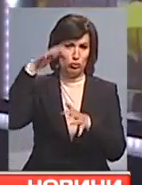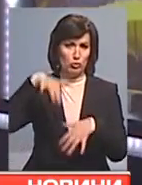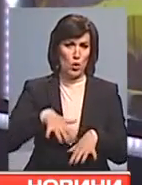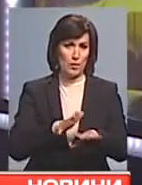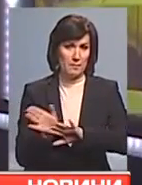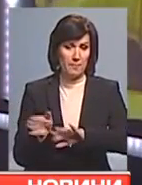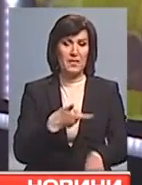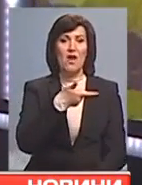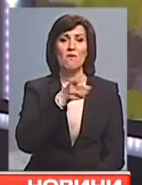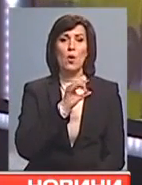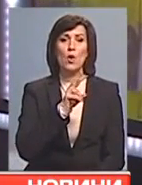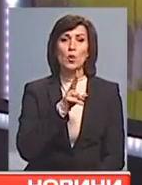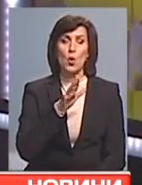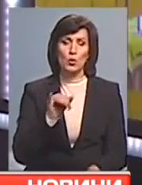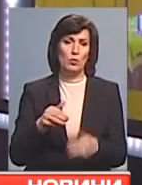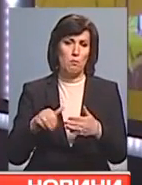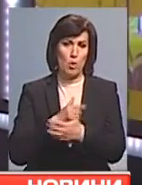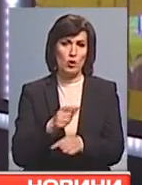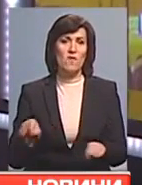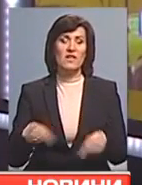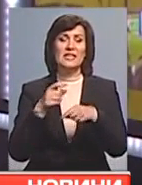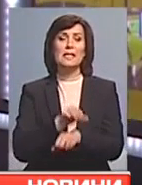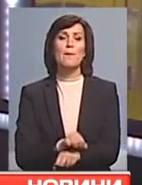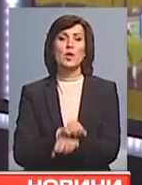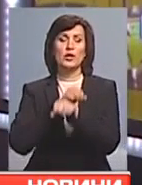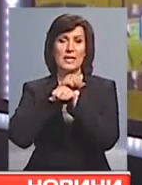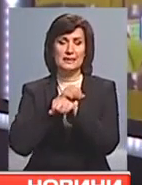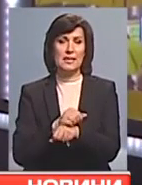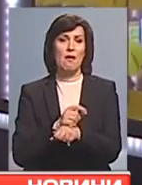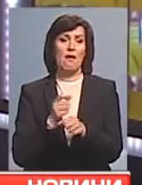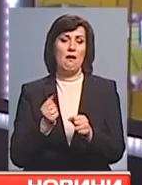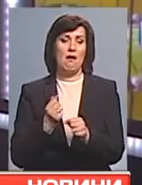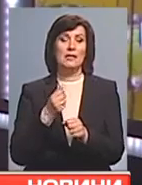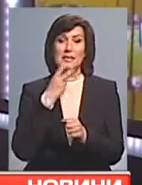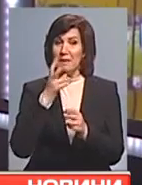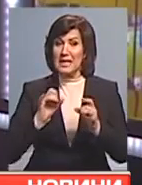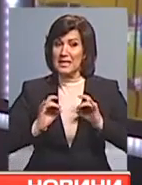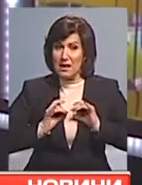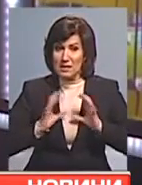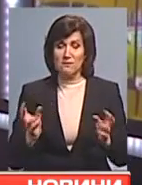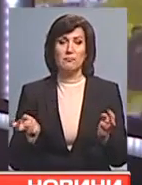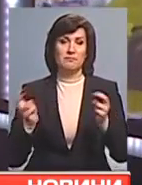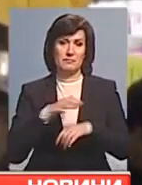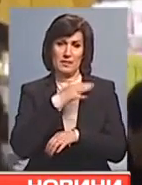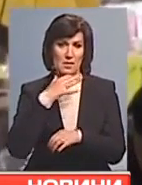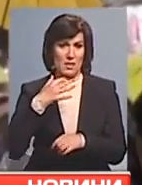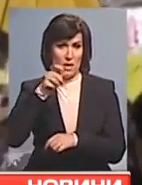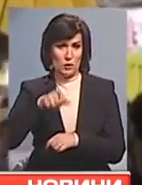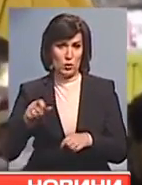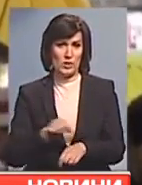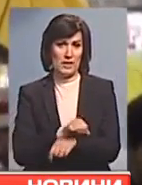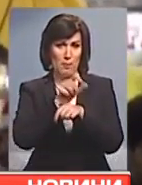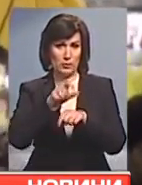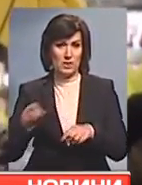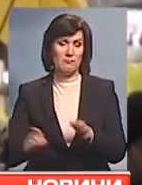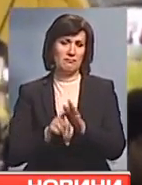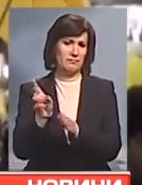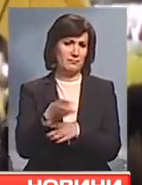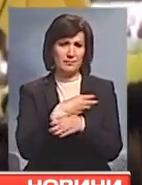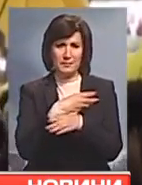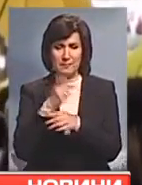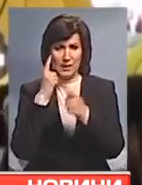У Гонконгу поновилися протести. Попри Різдво, в центрі міста зібралося кількасот демонстрантів. Поліція взялася розганяти їх сльозогінним газом